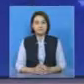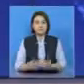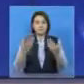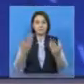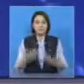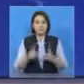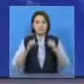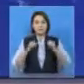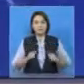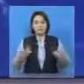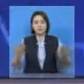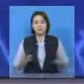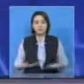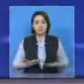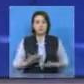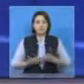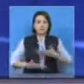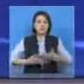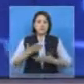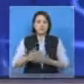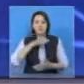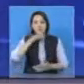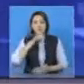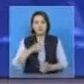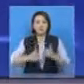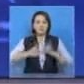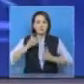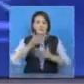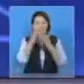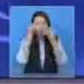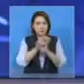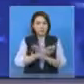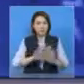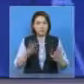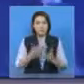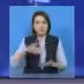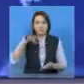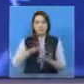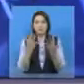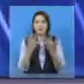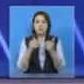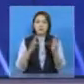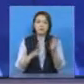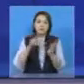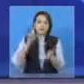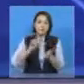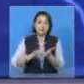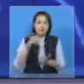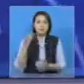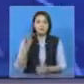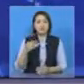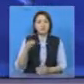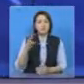Бүгінгі бейбіт өмір үшін етігімен қан кешкен аталарымыздың ерлігі ұмытылмайды. Қаламыздағы санаулы соғыс ардагерлерінің бірі